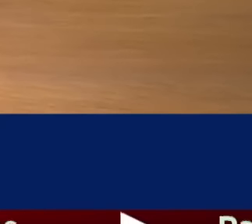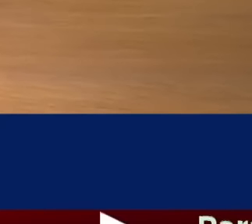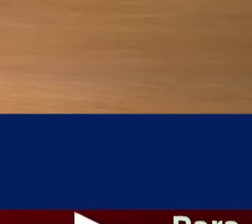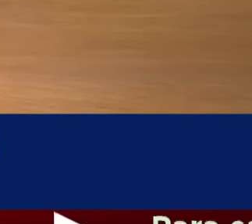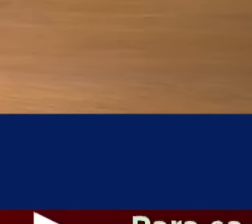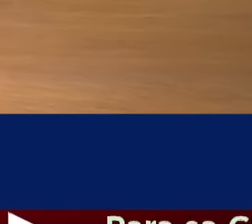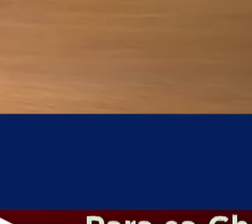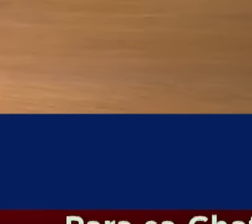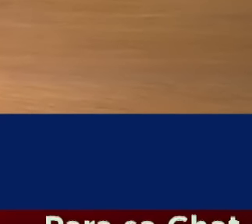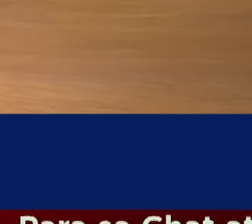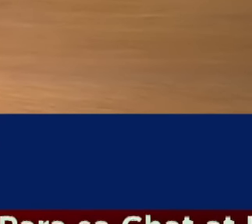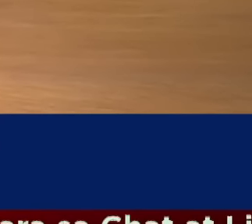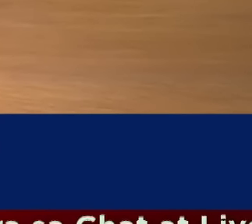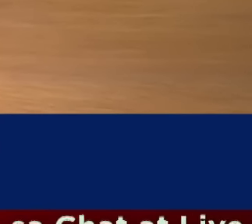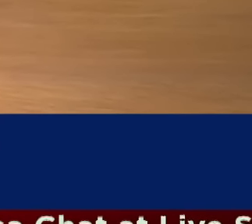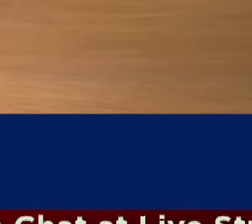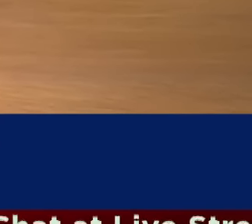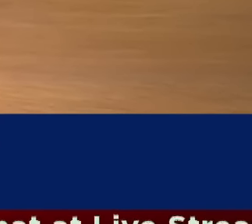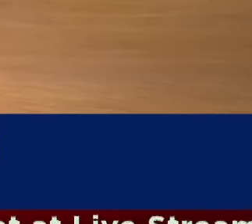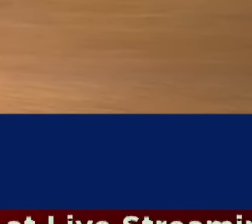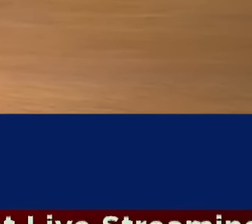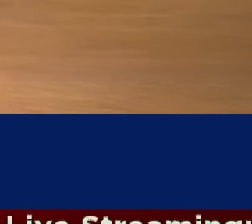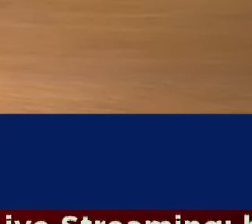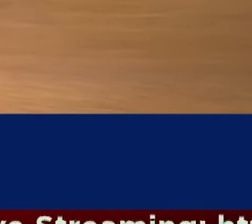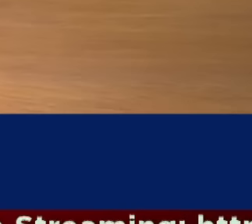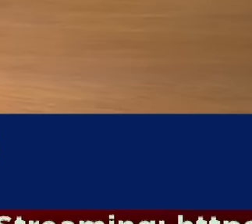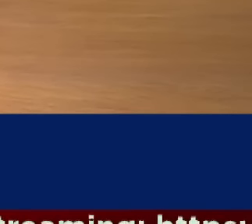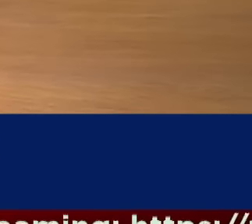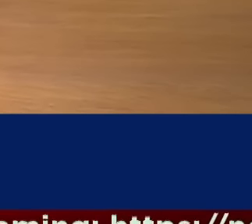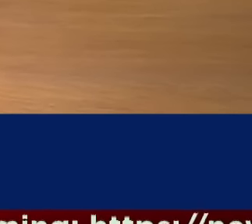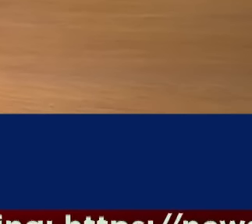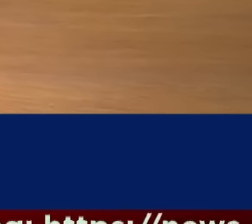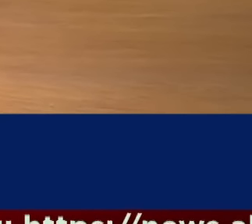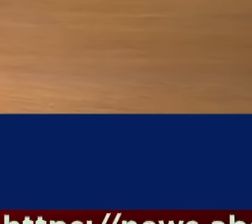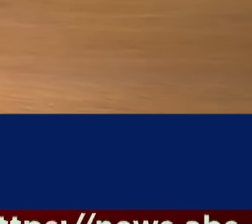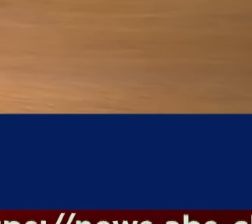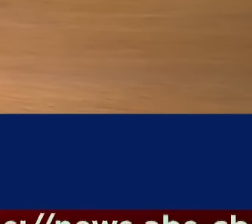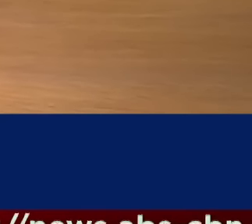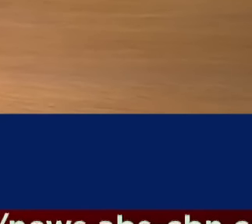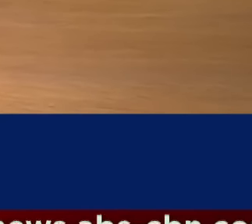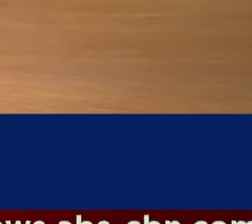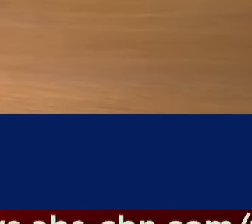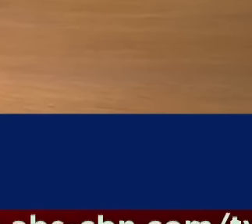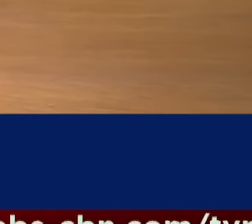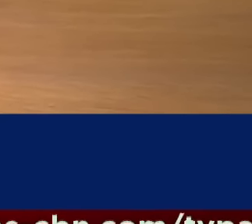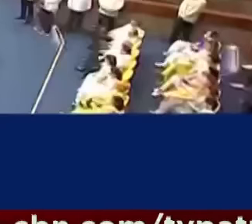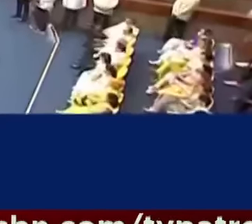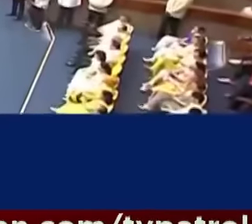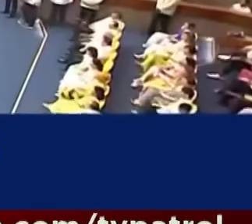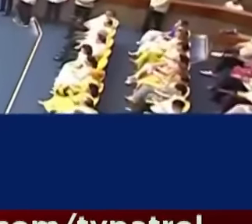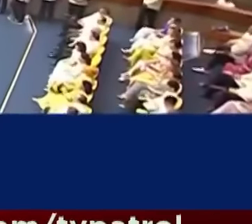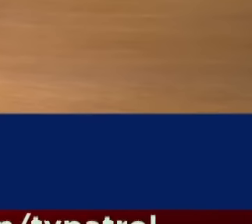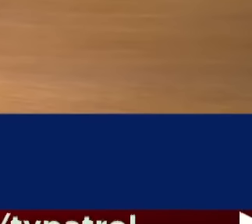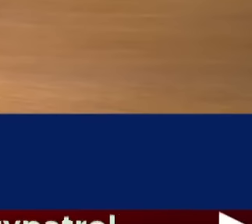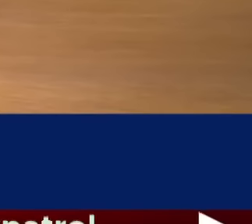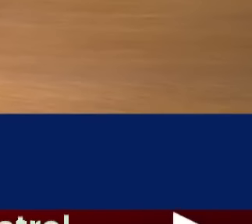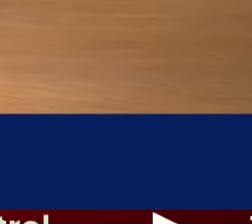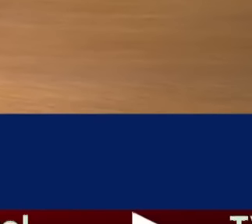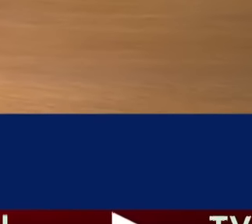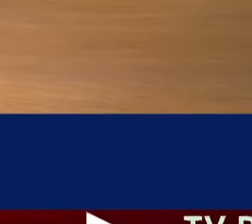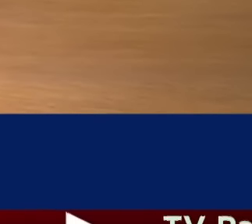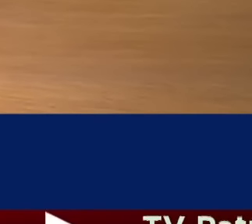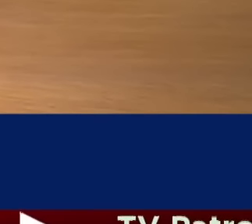to school this year. Learning recovery will be at the forefront of our education agenda. We are